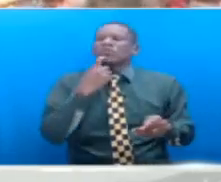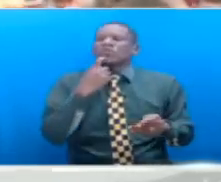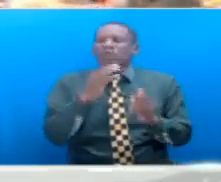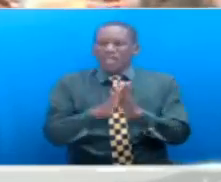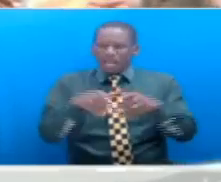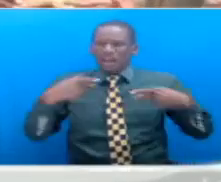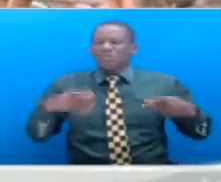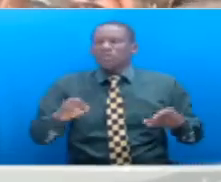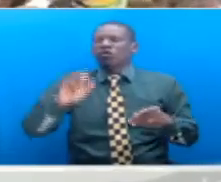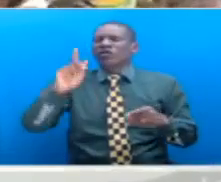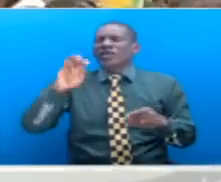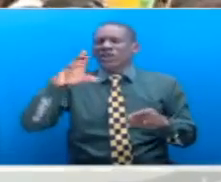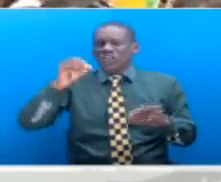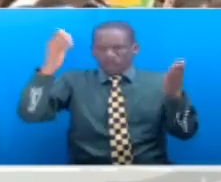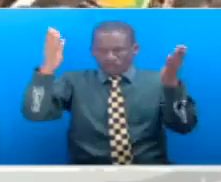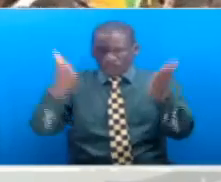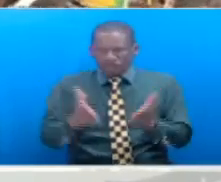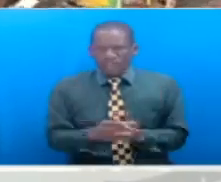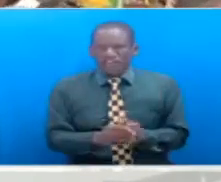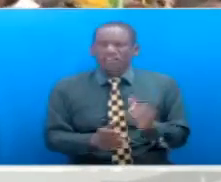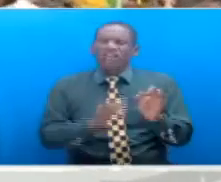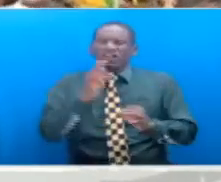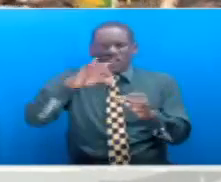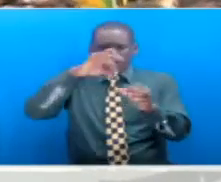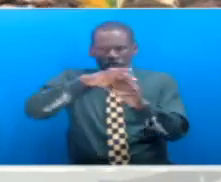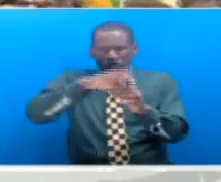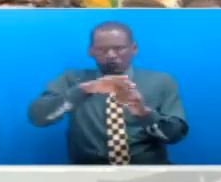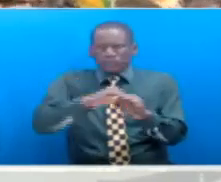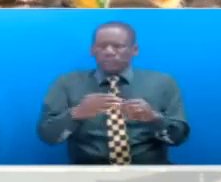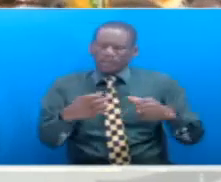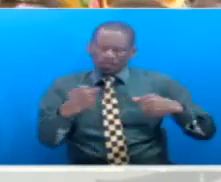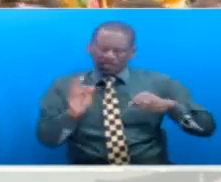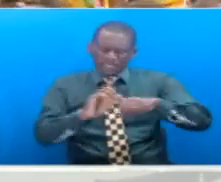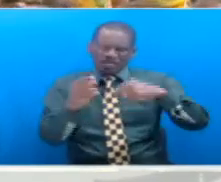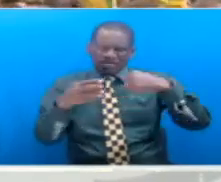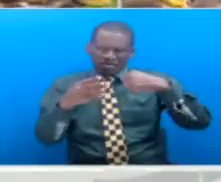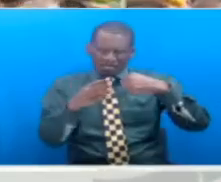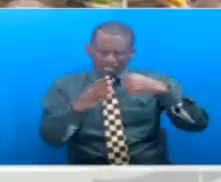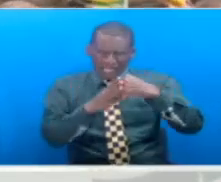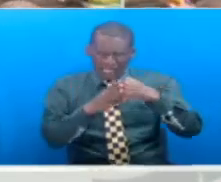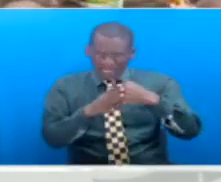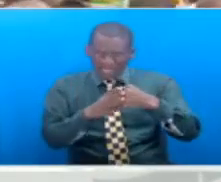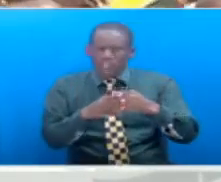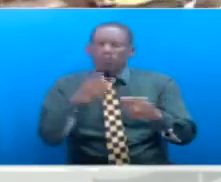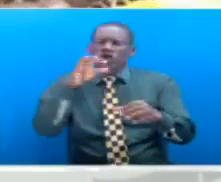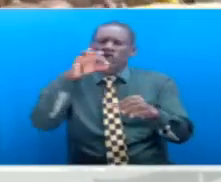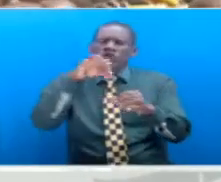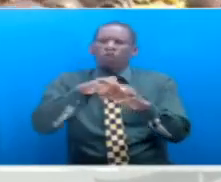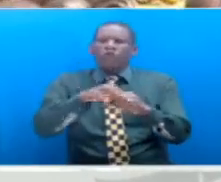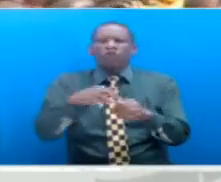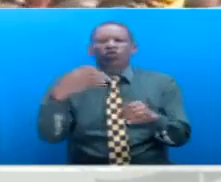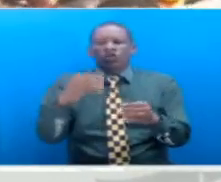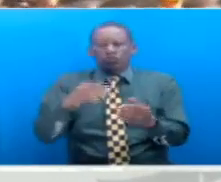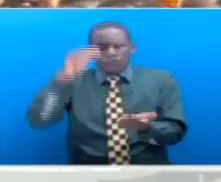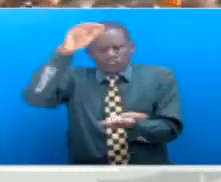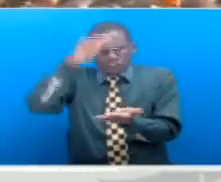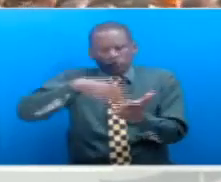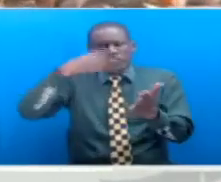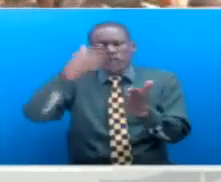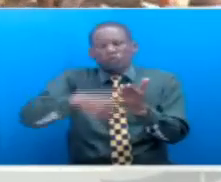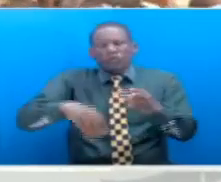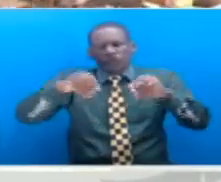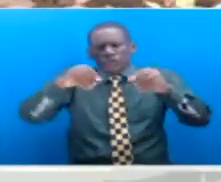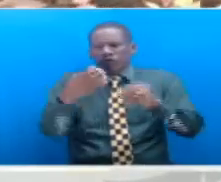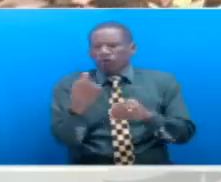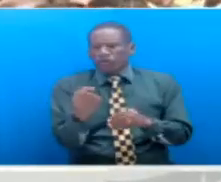watu wa kilio mbali. Ukipiga kura ya tarehe 9 unapiga kura ya kupunguza bei ya